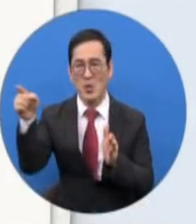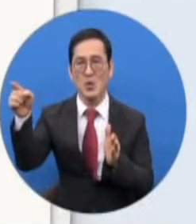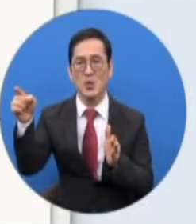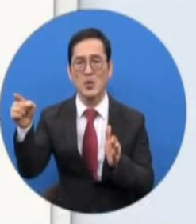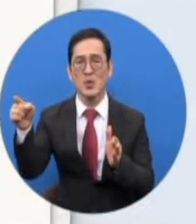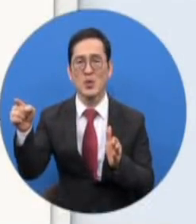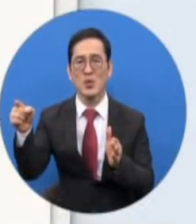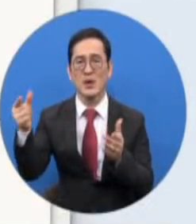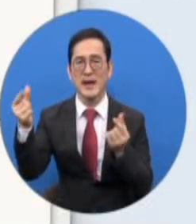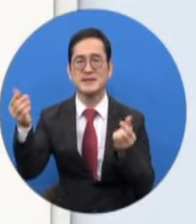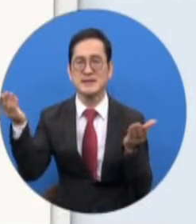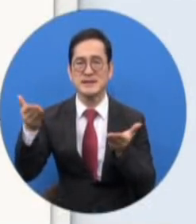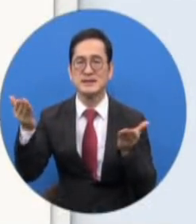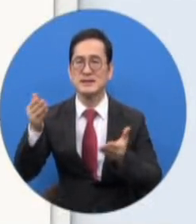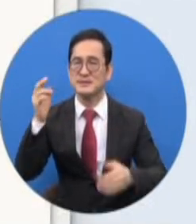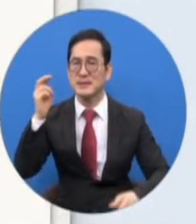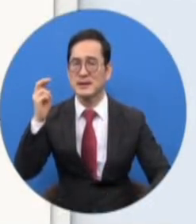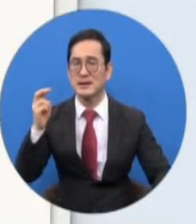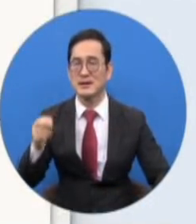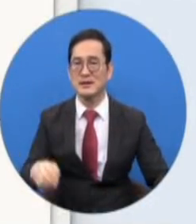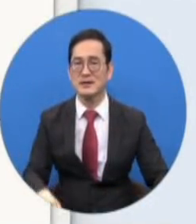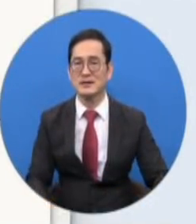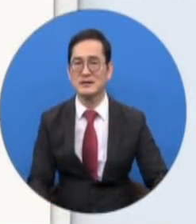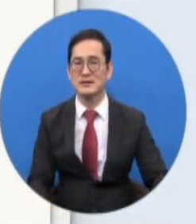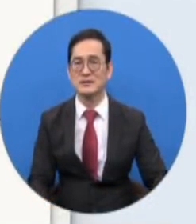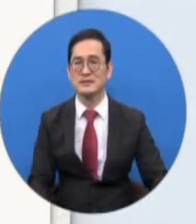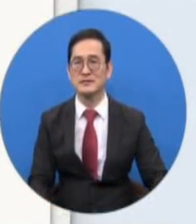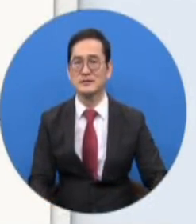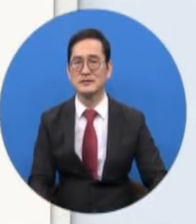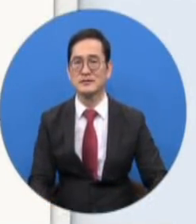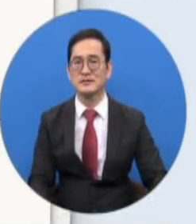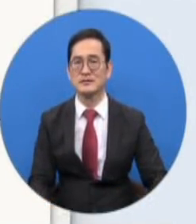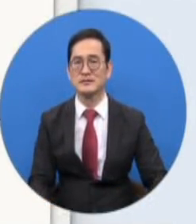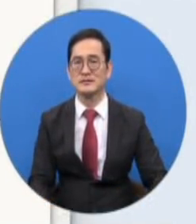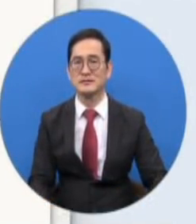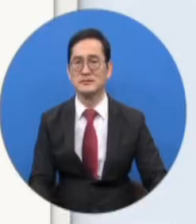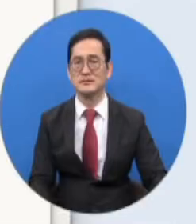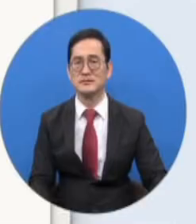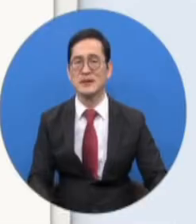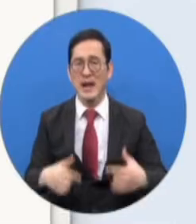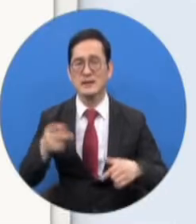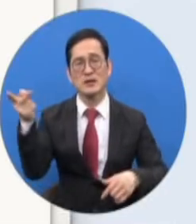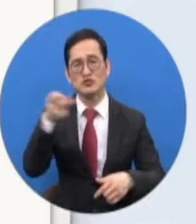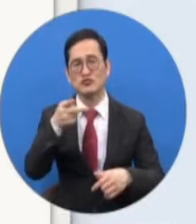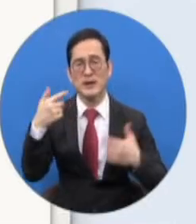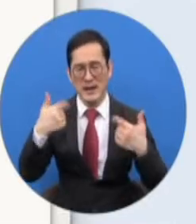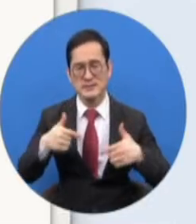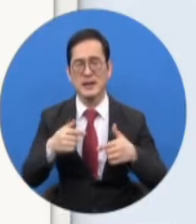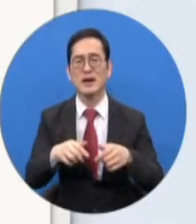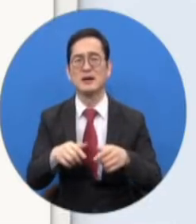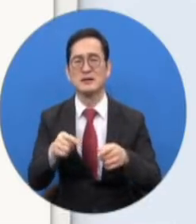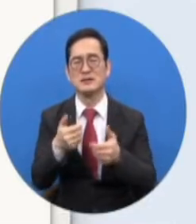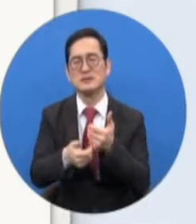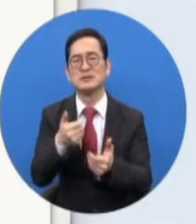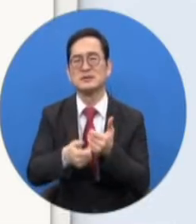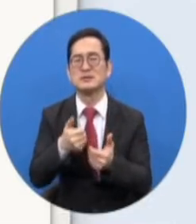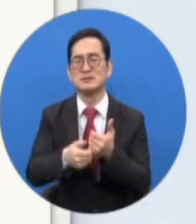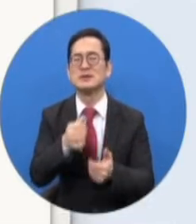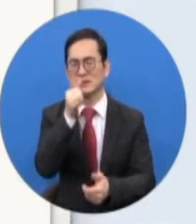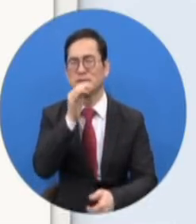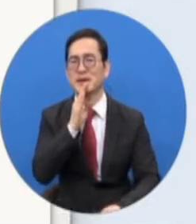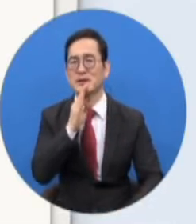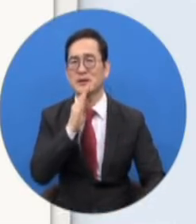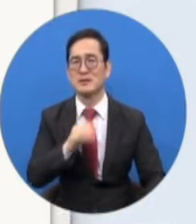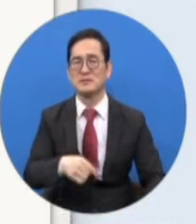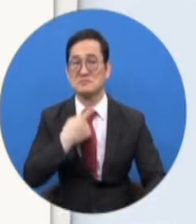할 거다 이런 얘기가 나옵니다. 그런데 대통령과 검찰총장은 늘 불편해되는 거 아닙니까? 원래 불편한 자리인 거죠. 그것이 서로 마음에